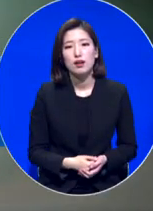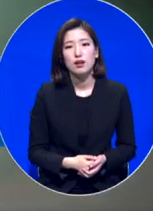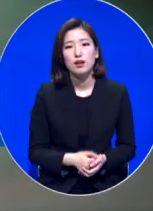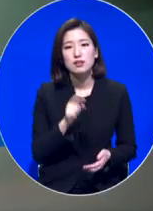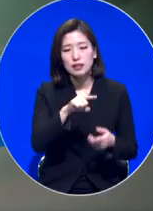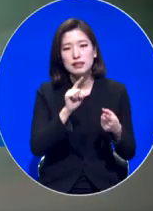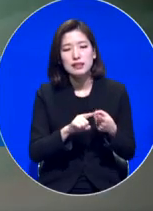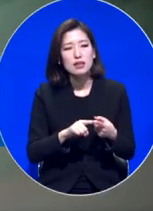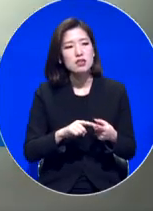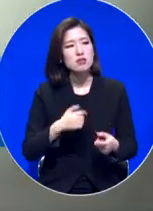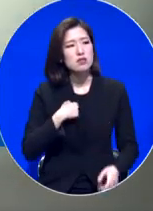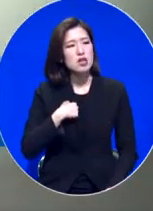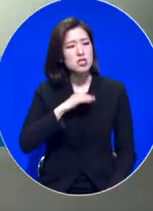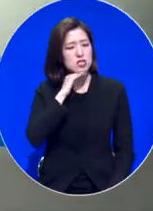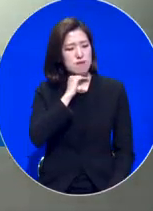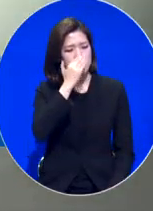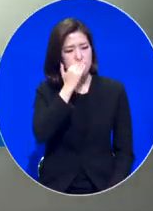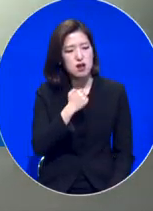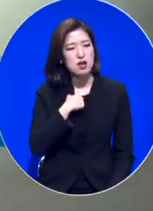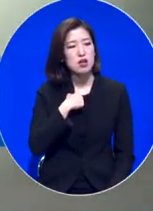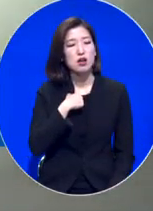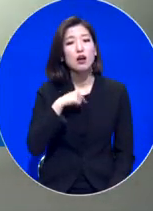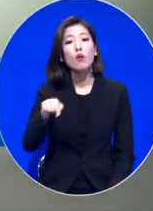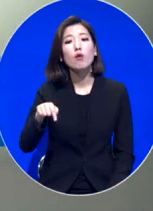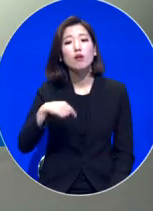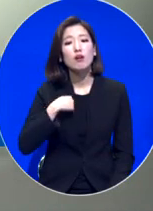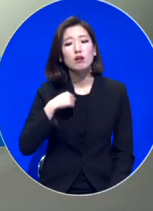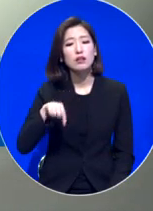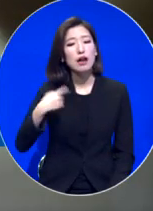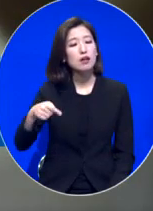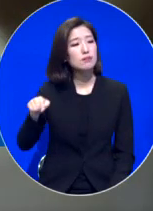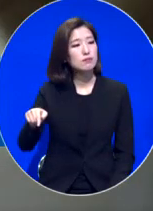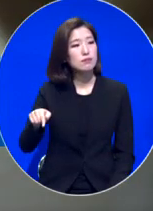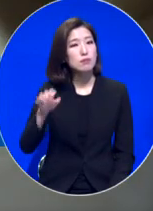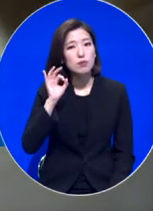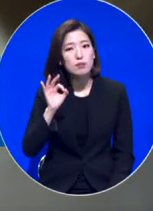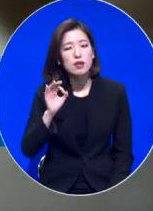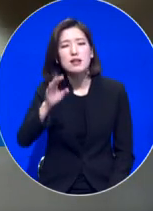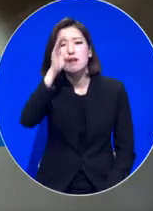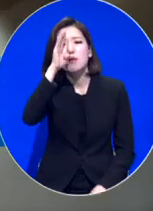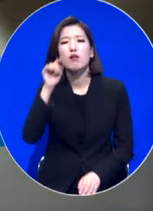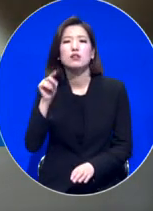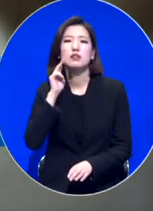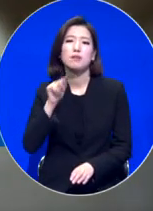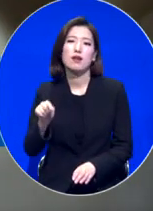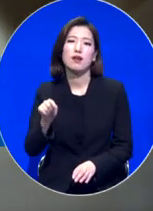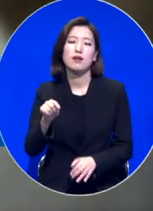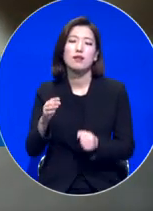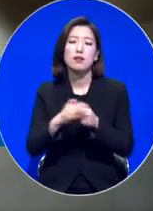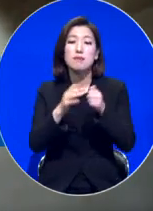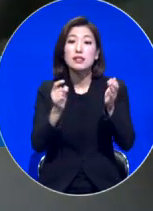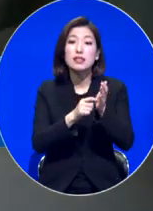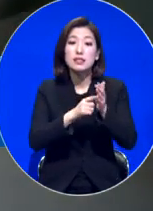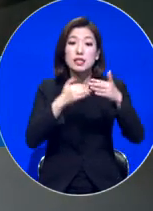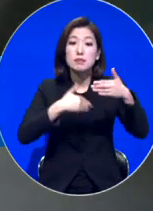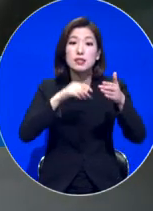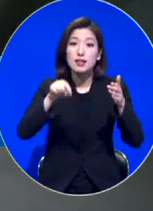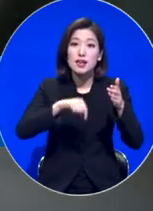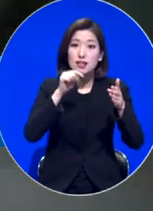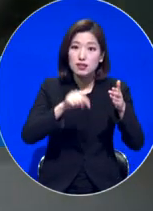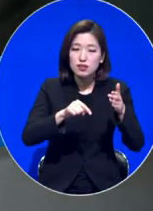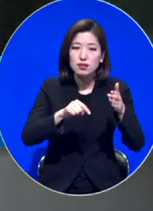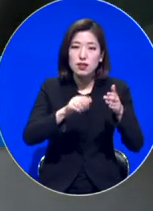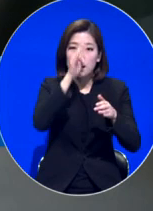부분에 대해서 많은 문제 제기를 하시는데 의료진들을 신뢰하시고 의료진들의 안내에